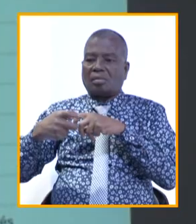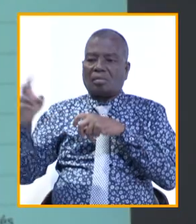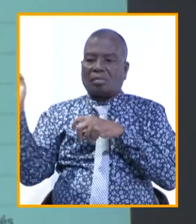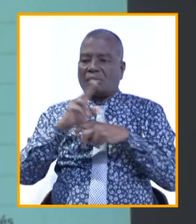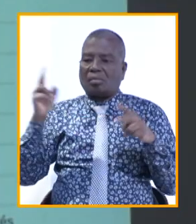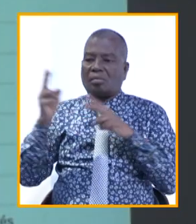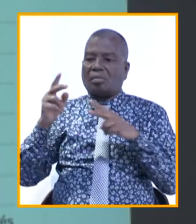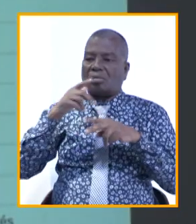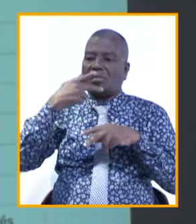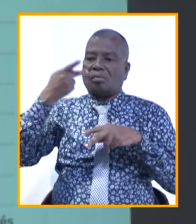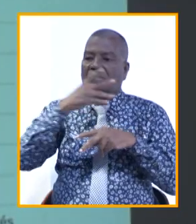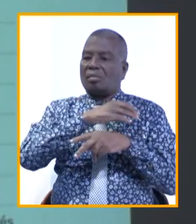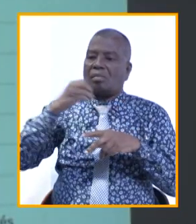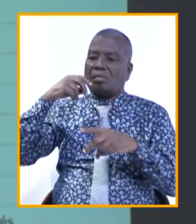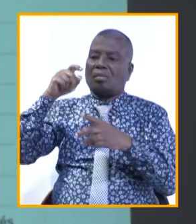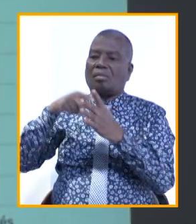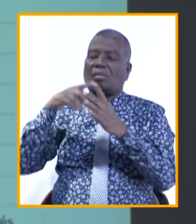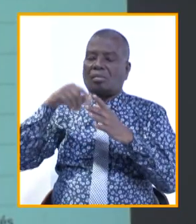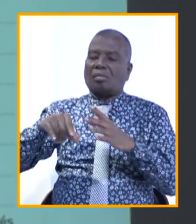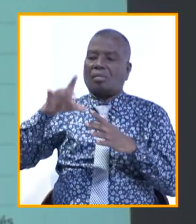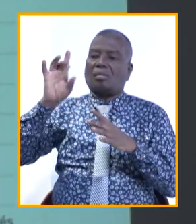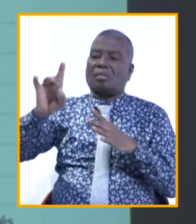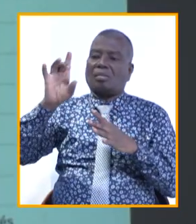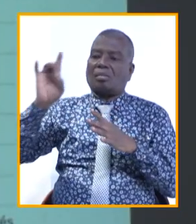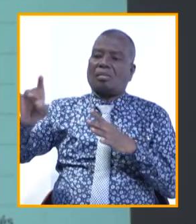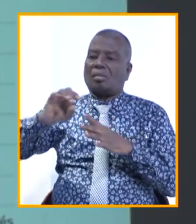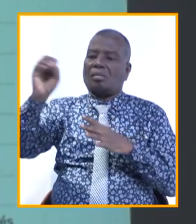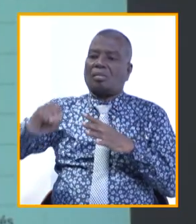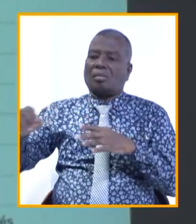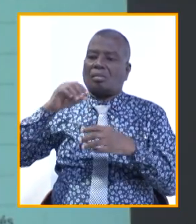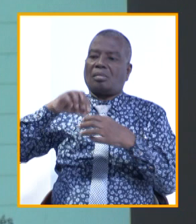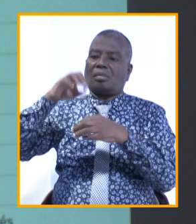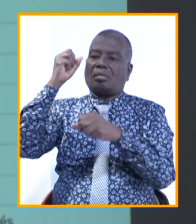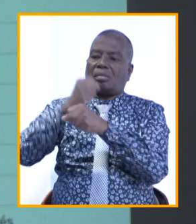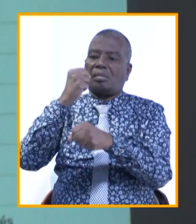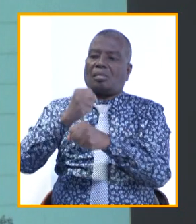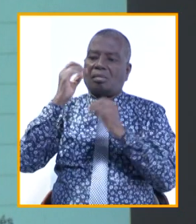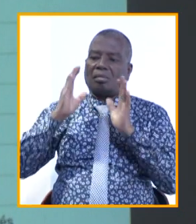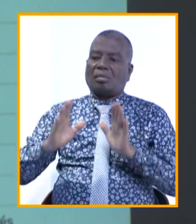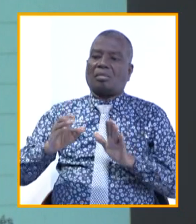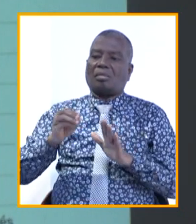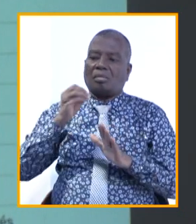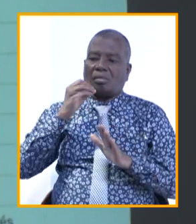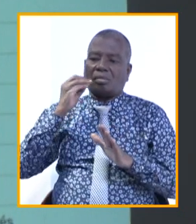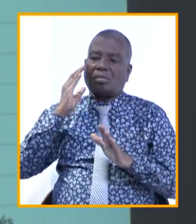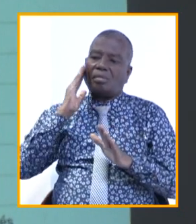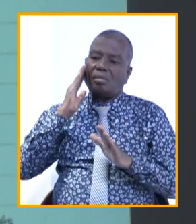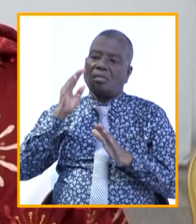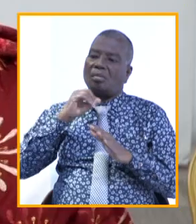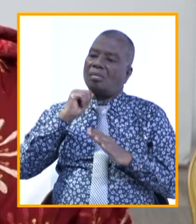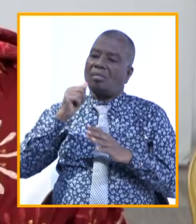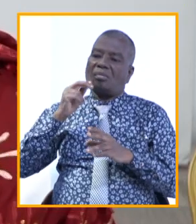employeurs. Il est aussi noté que 88% des travailleurs domestiques n'ont pas été déclarés à la sécurité